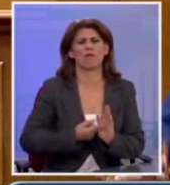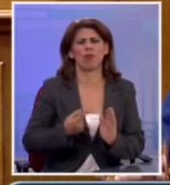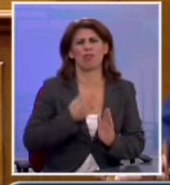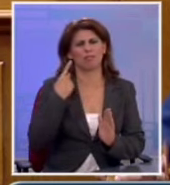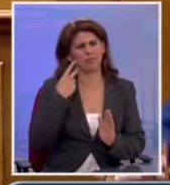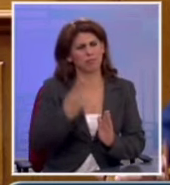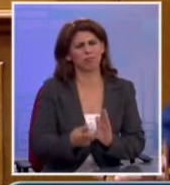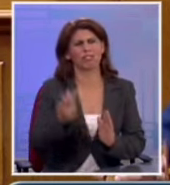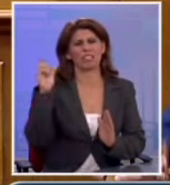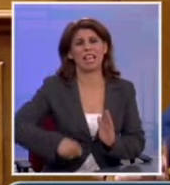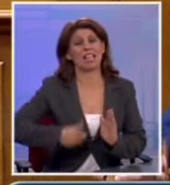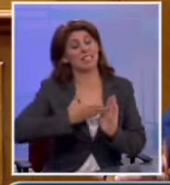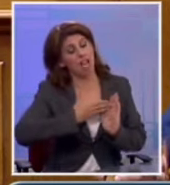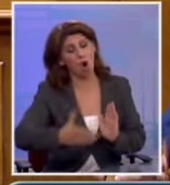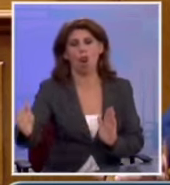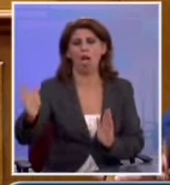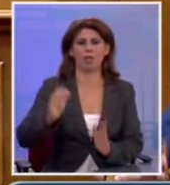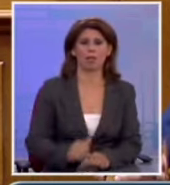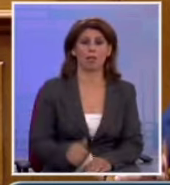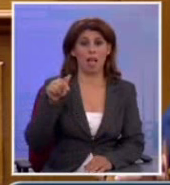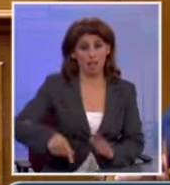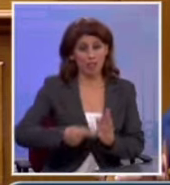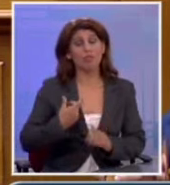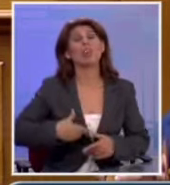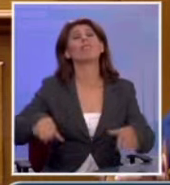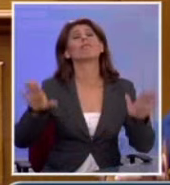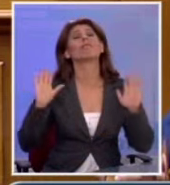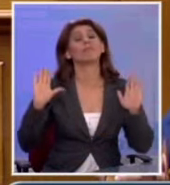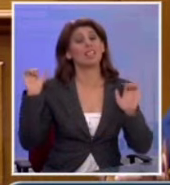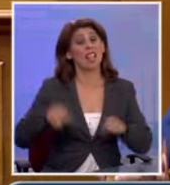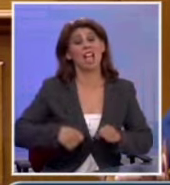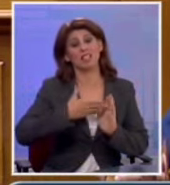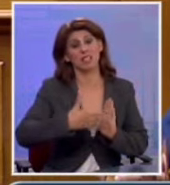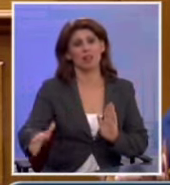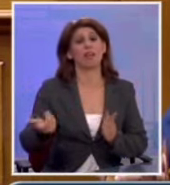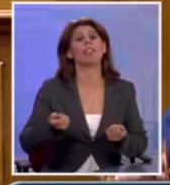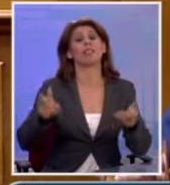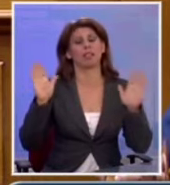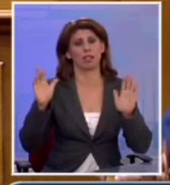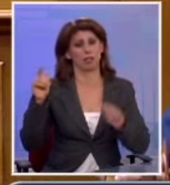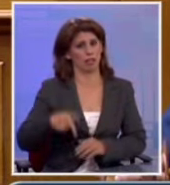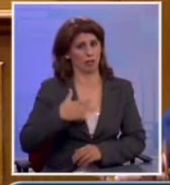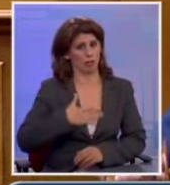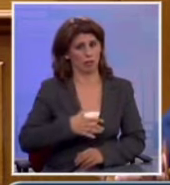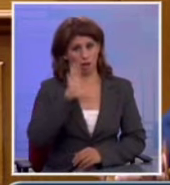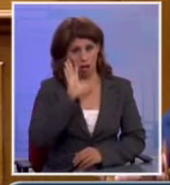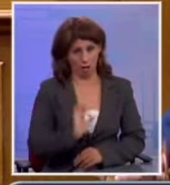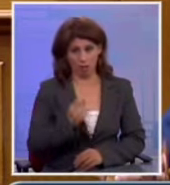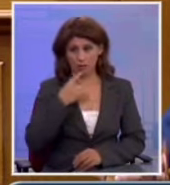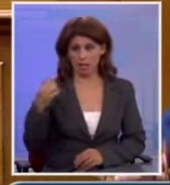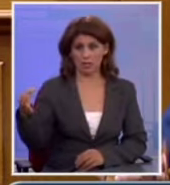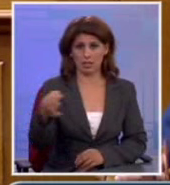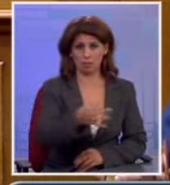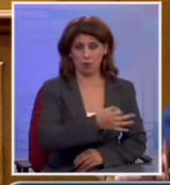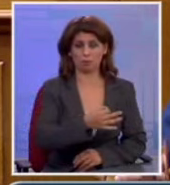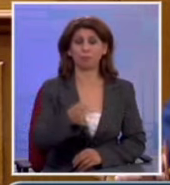φορά δεν έχει ναι σε όλα. Αυτή τη φορά δεν έχει ναι σε όλα. Δεν γίνεται. Και εδώ θα ήθελα με ειλικρίνεια να πω